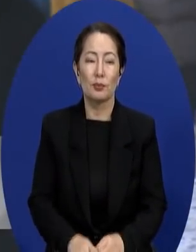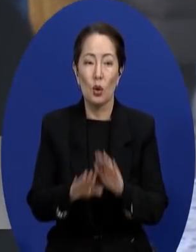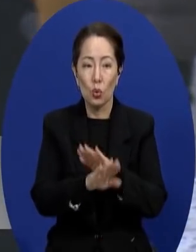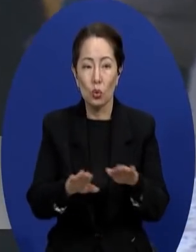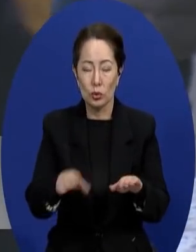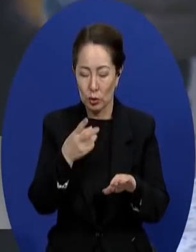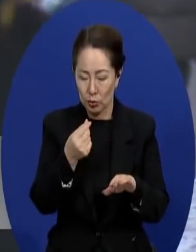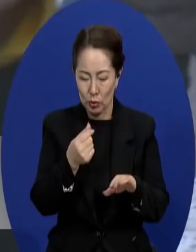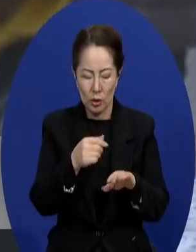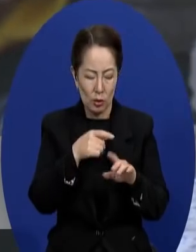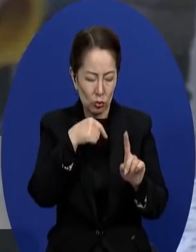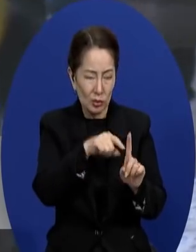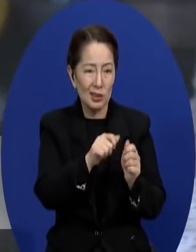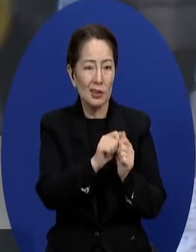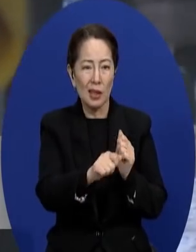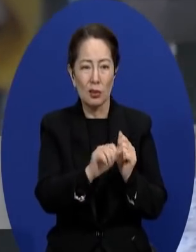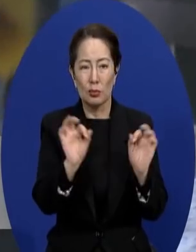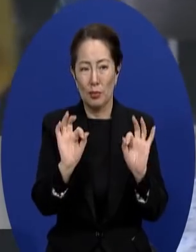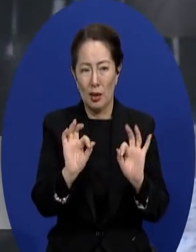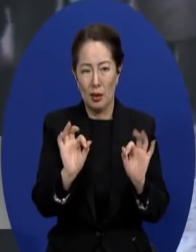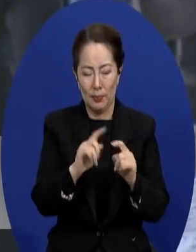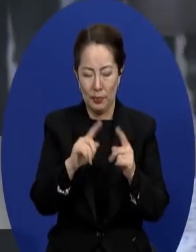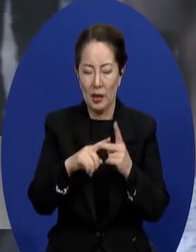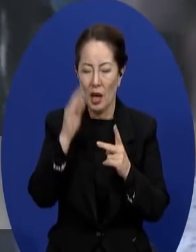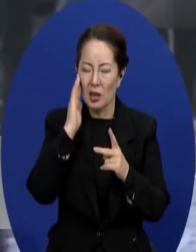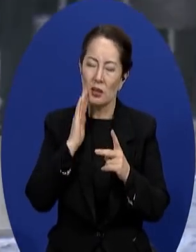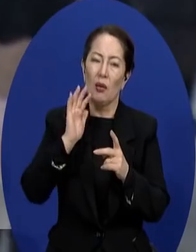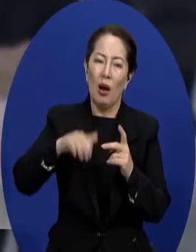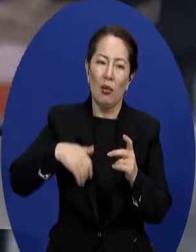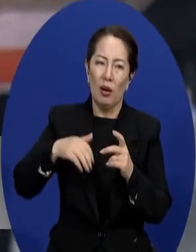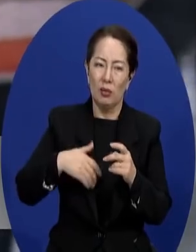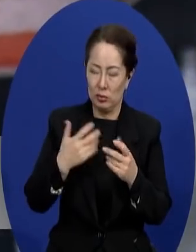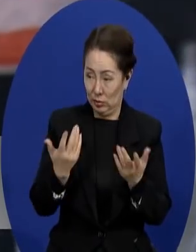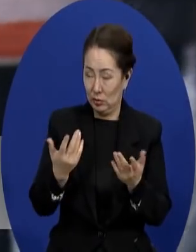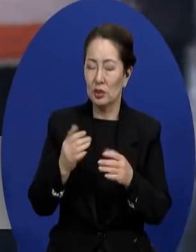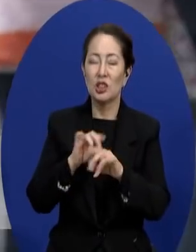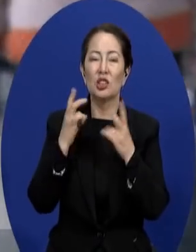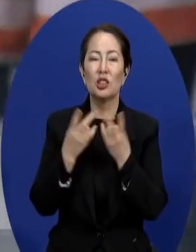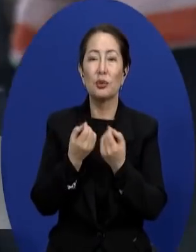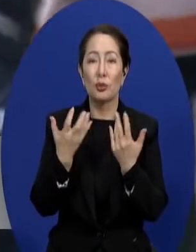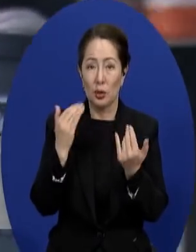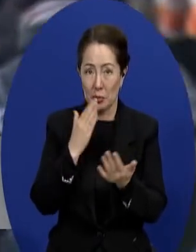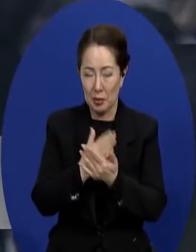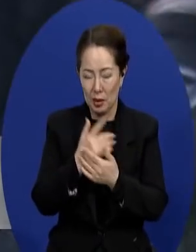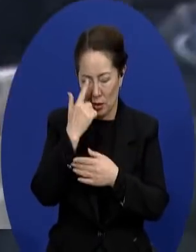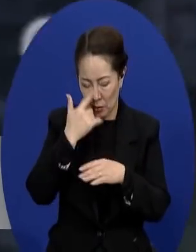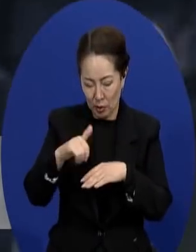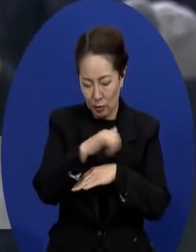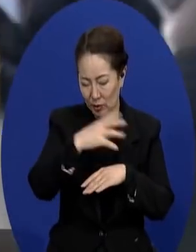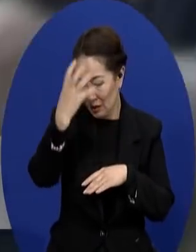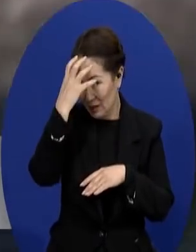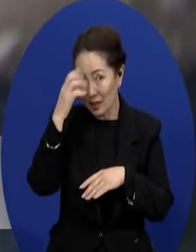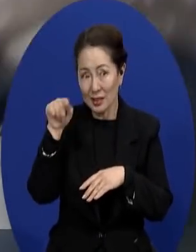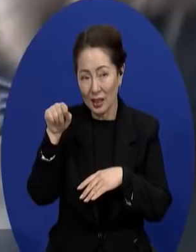Хүүхдийн мөнгө тухайн хүүхэдтэй зарцуулагдахгүй эцэг эхийнх нь гарт өргөдөг тохиолдол нийгэмд олон байдаг. Монгол улсын засгийн газраас эцэг эх нь